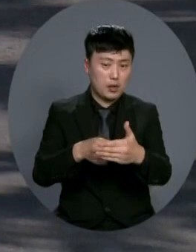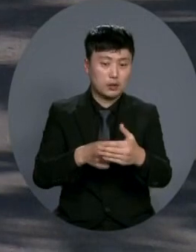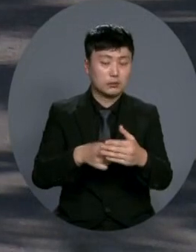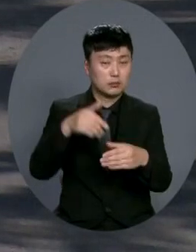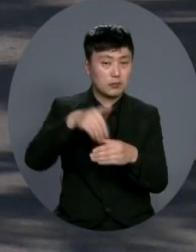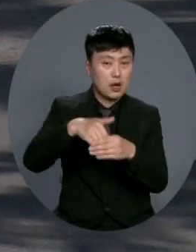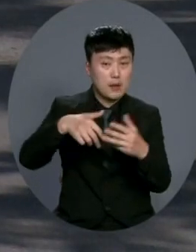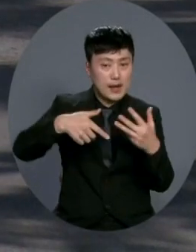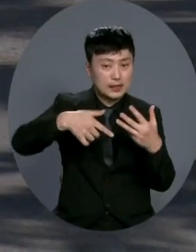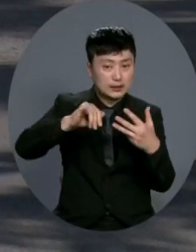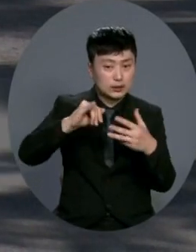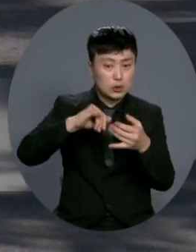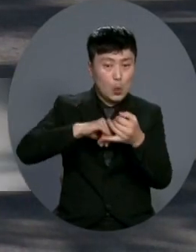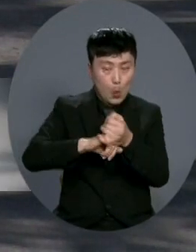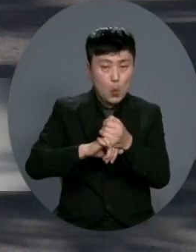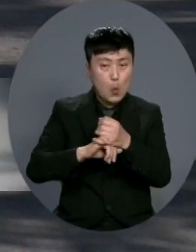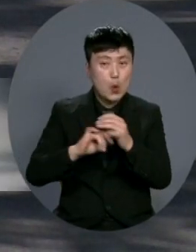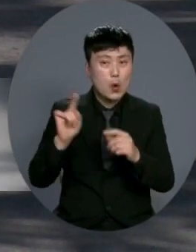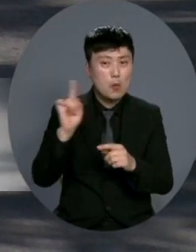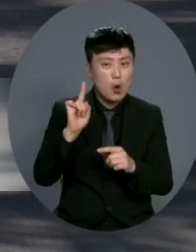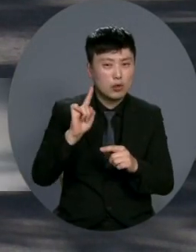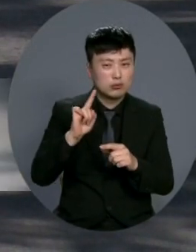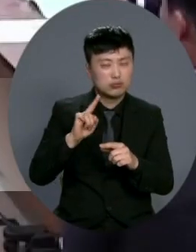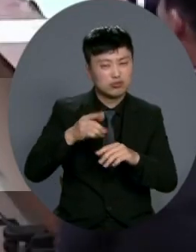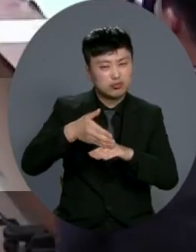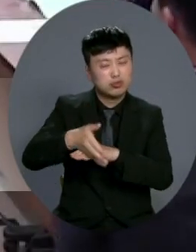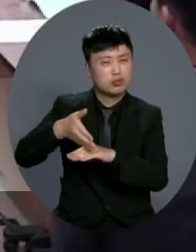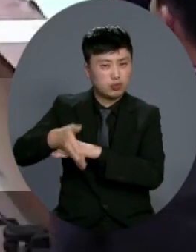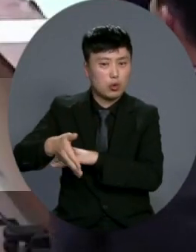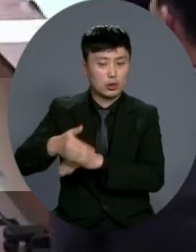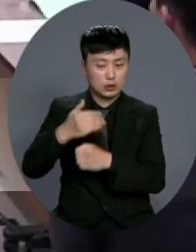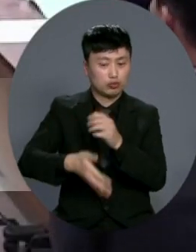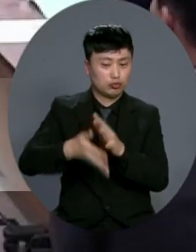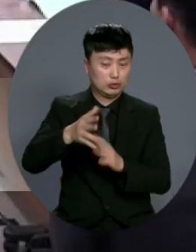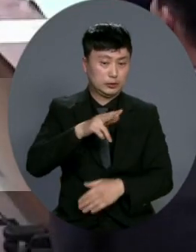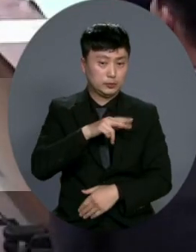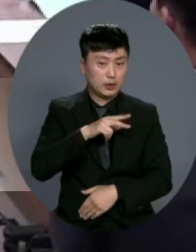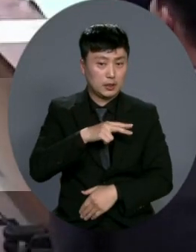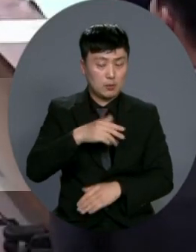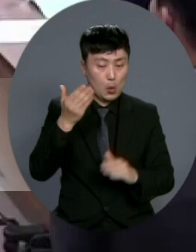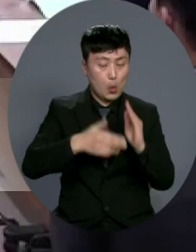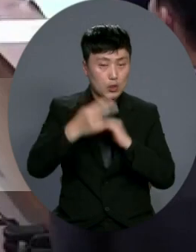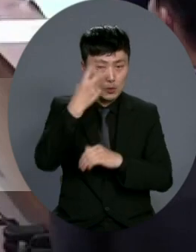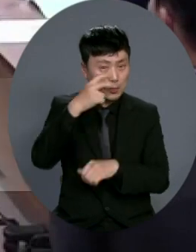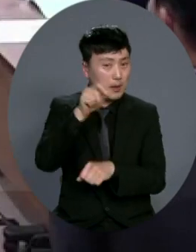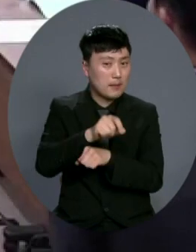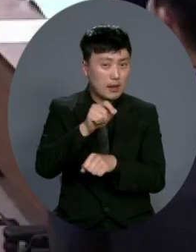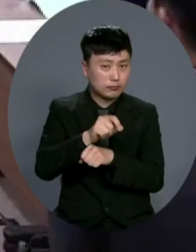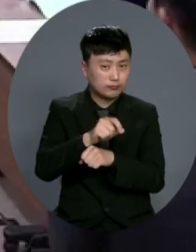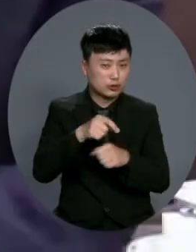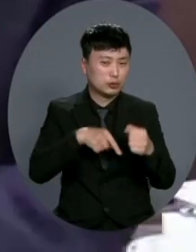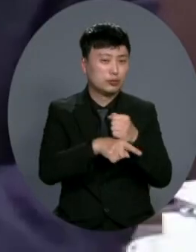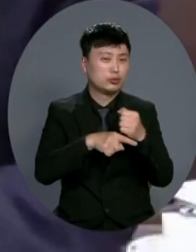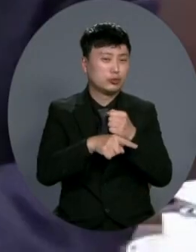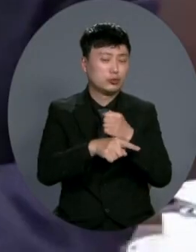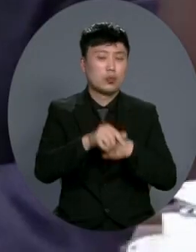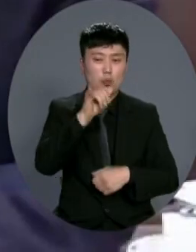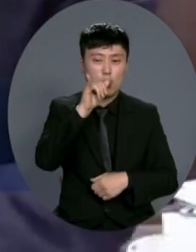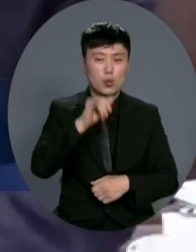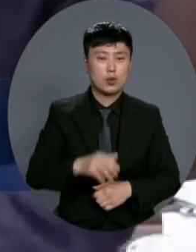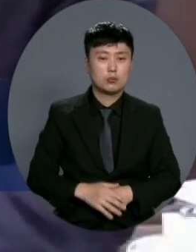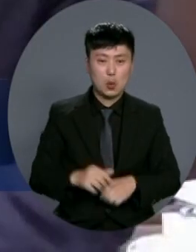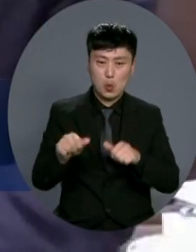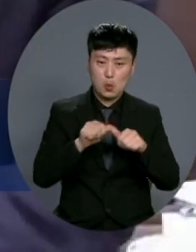8기 공약 중 하나지만 속도가 나지 않으면서 대구시의회 행정사무감사에서도 지적이 나왔습니다.